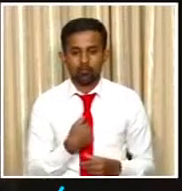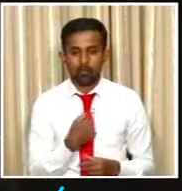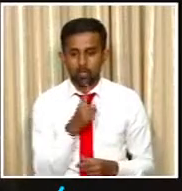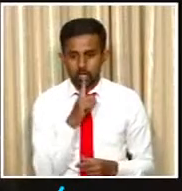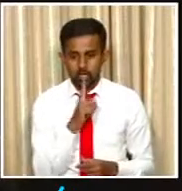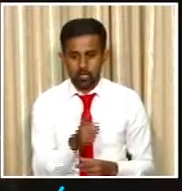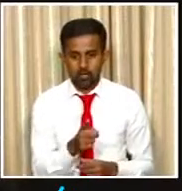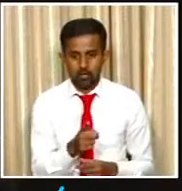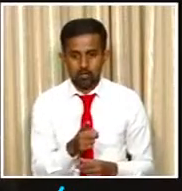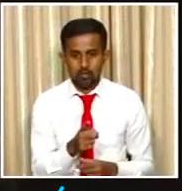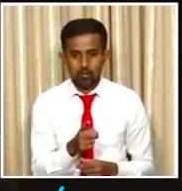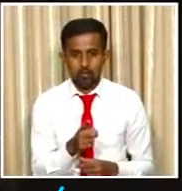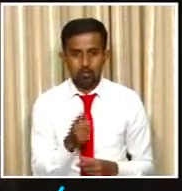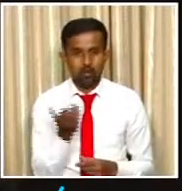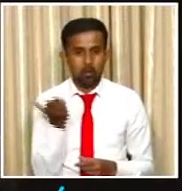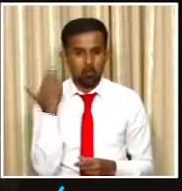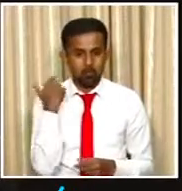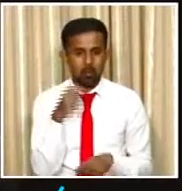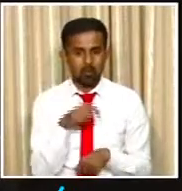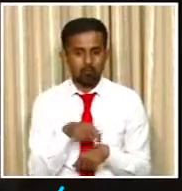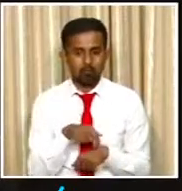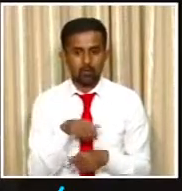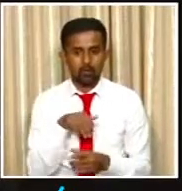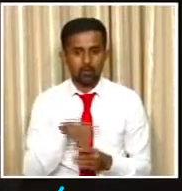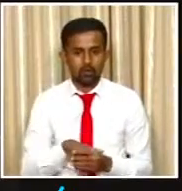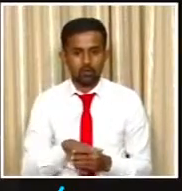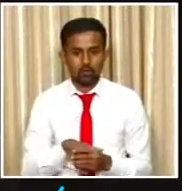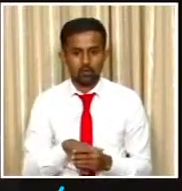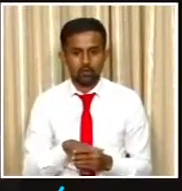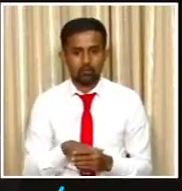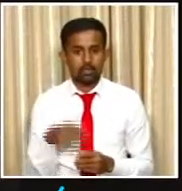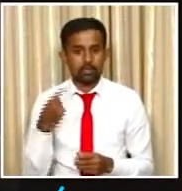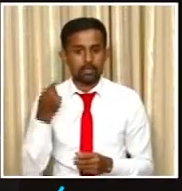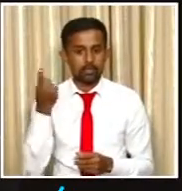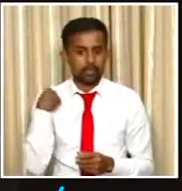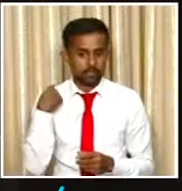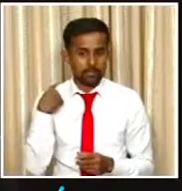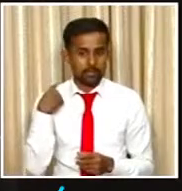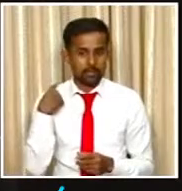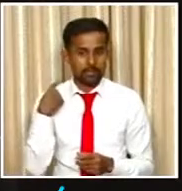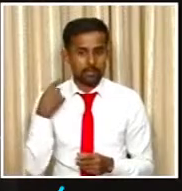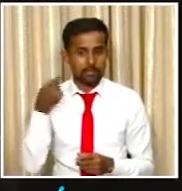ඕනේ මේ පහුගිය කාලෙත් මේ ඊයේ